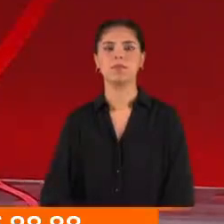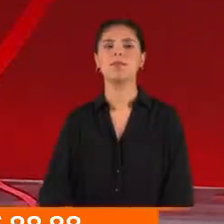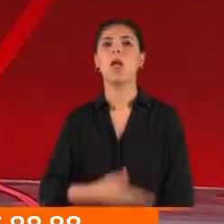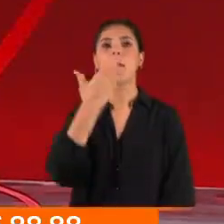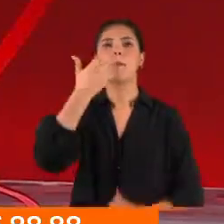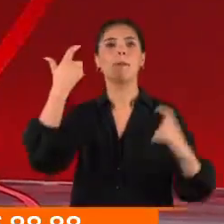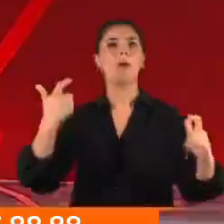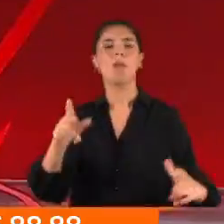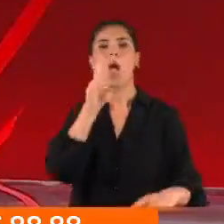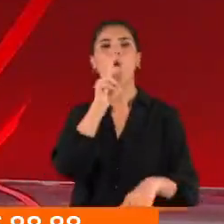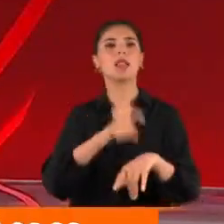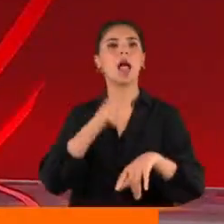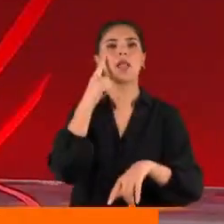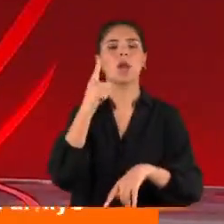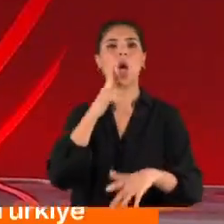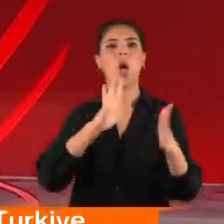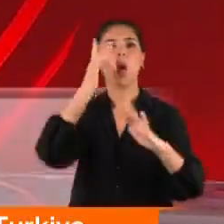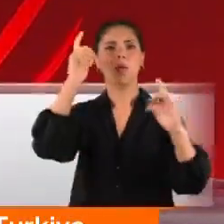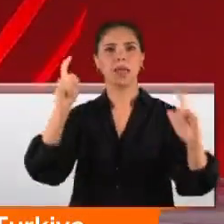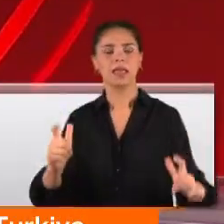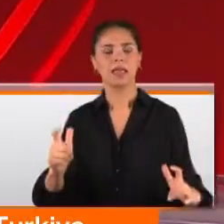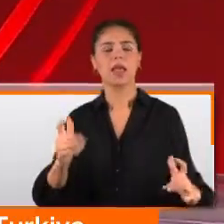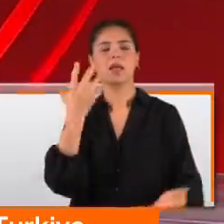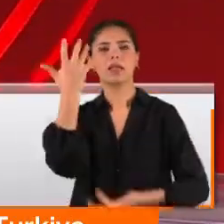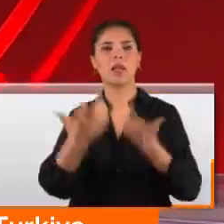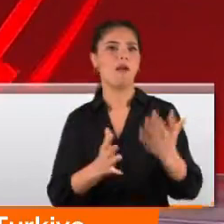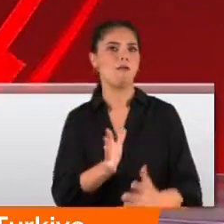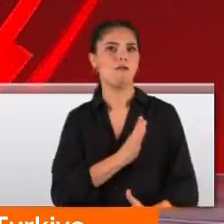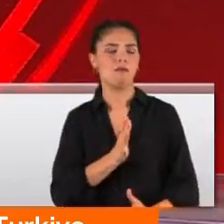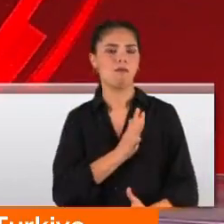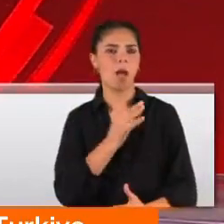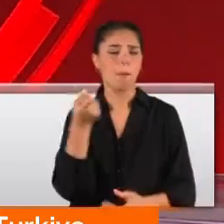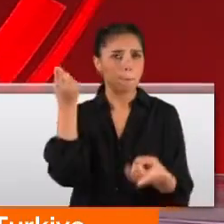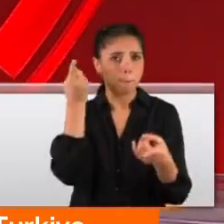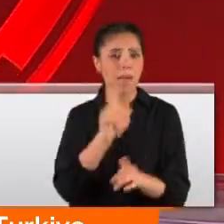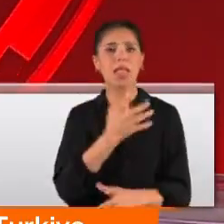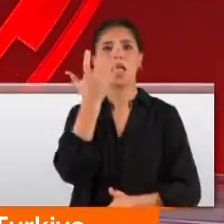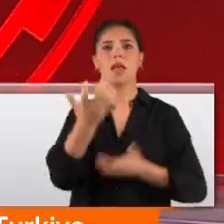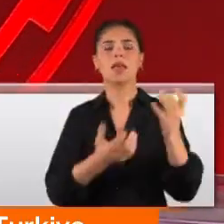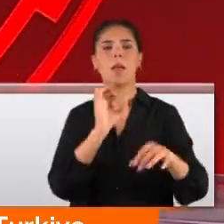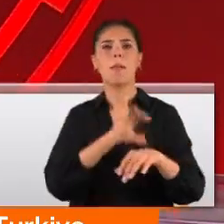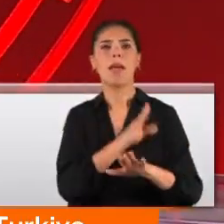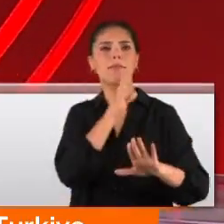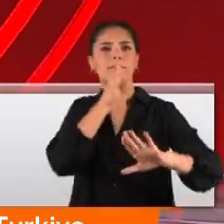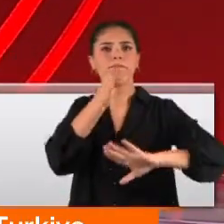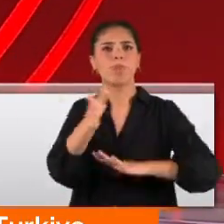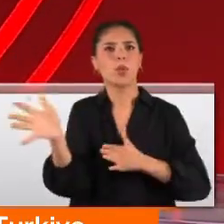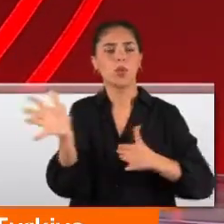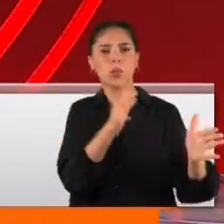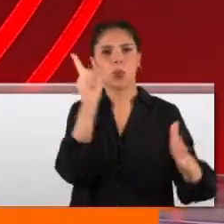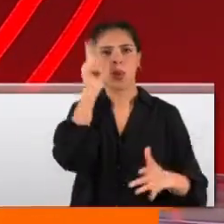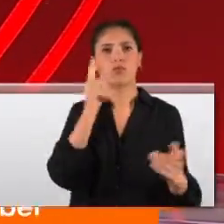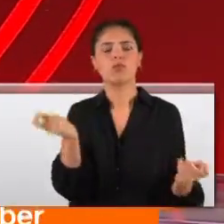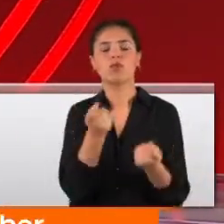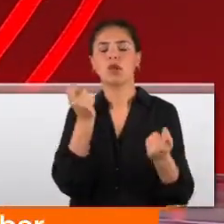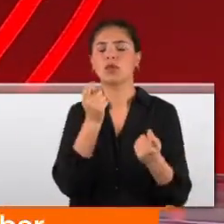Ve Marmaris'te öğle saatlerinde ormanlık alandan alevler yükseldi bir kez daha. Yangına hemen müdahale edildi ancak rüzgar